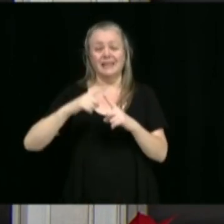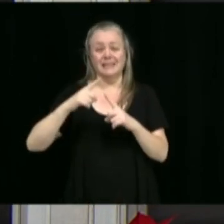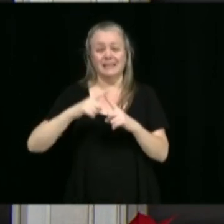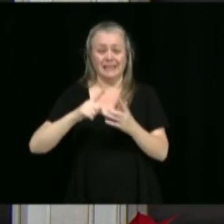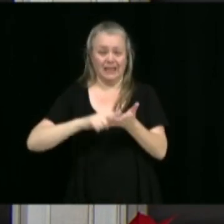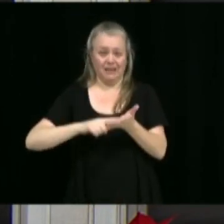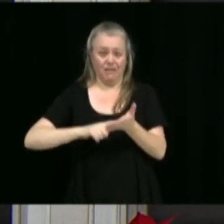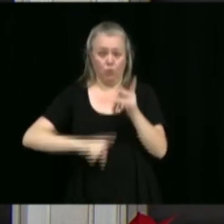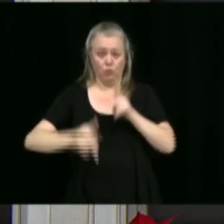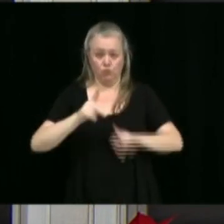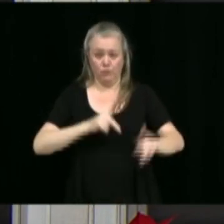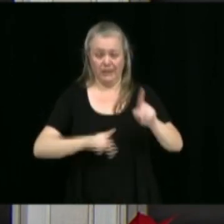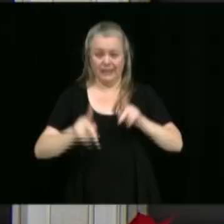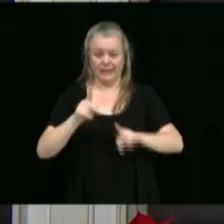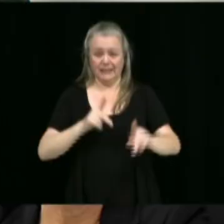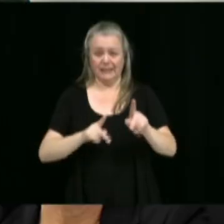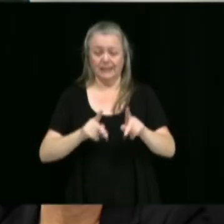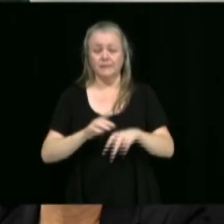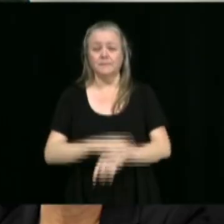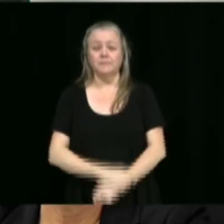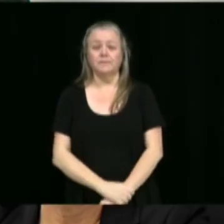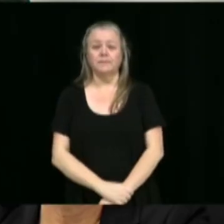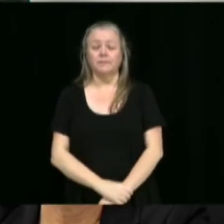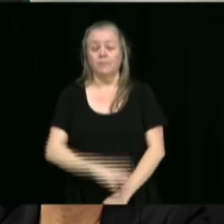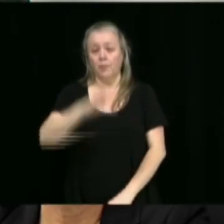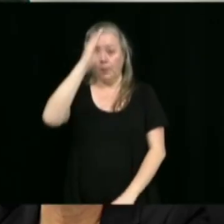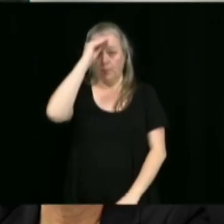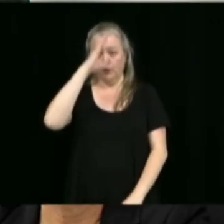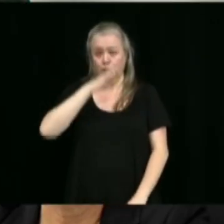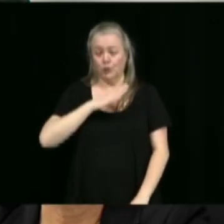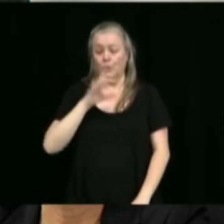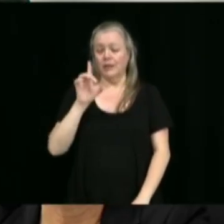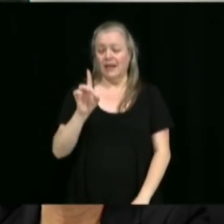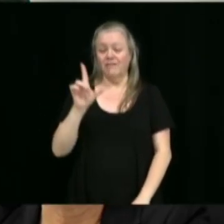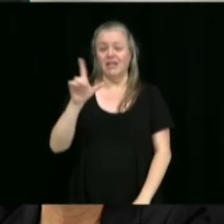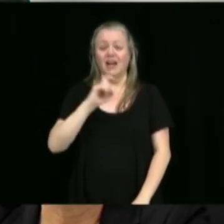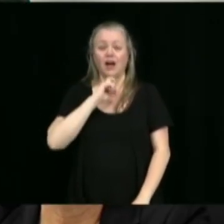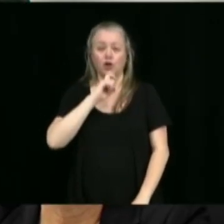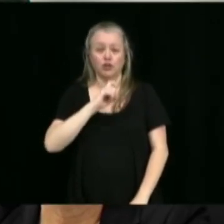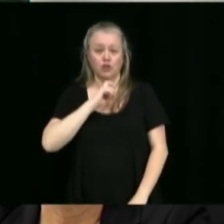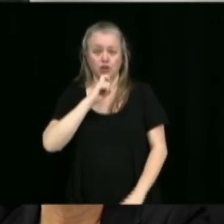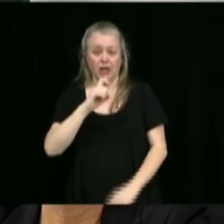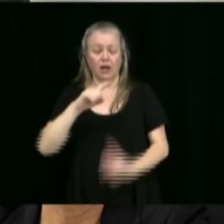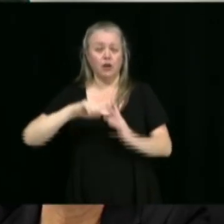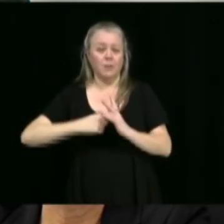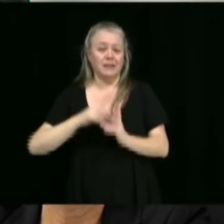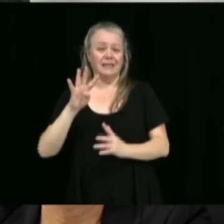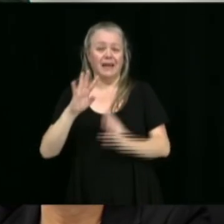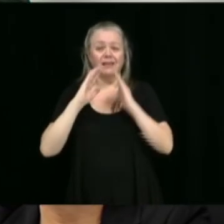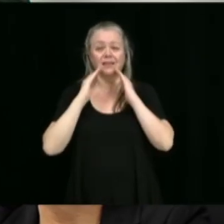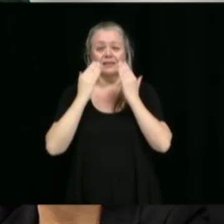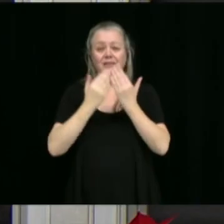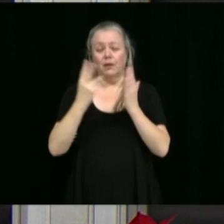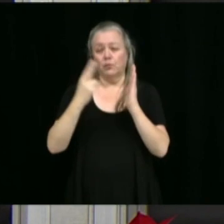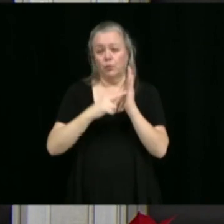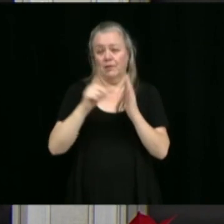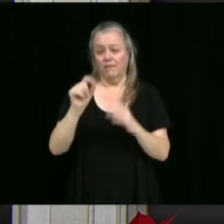publics. Il s'agit de procéder à l'embauche de M. David Larochelle à compter du 4 décembre 2023.